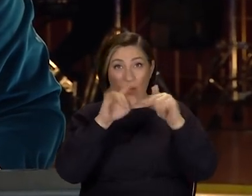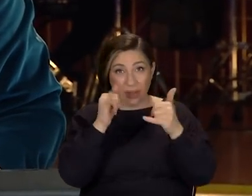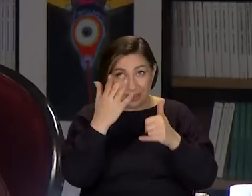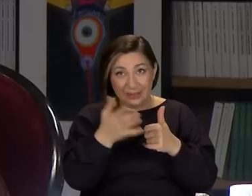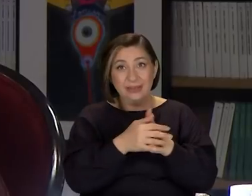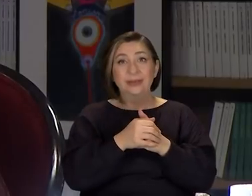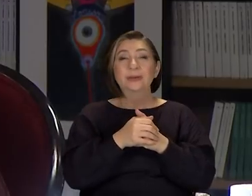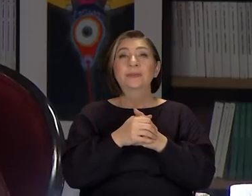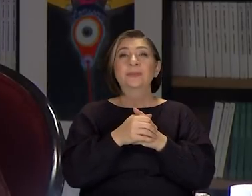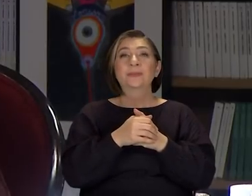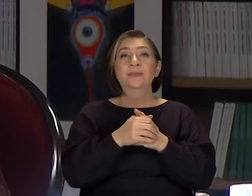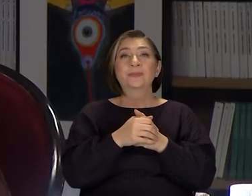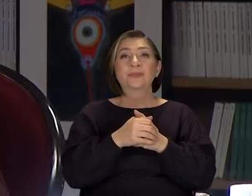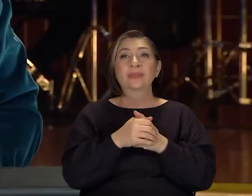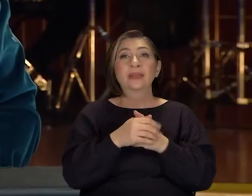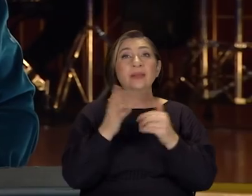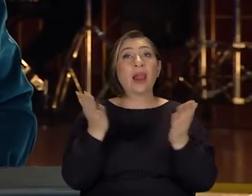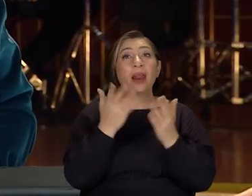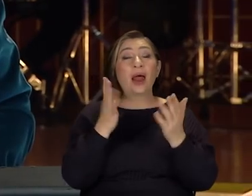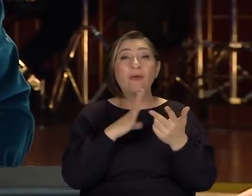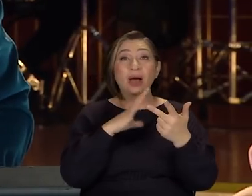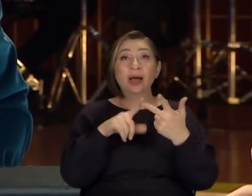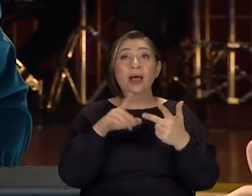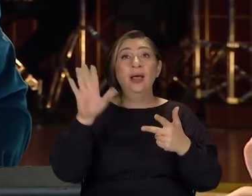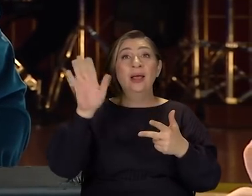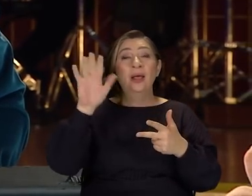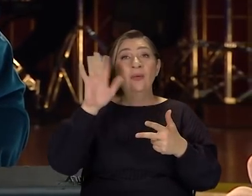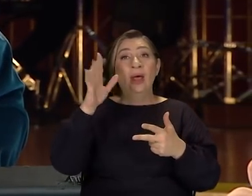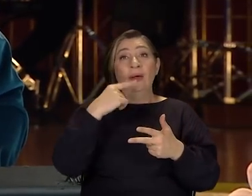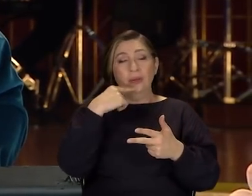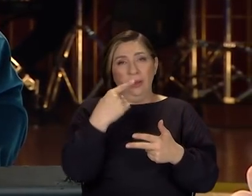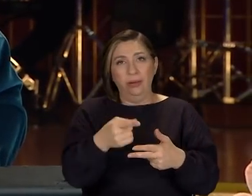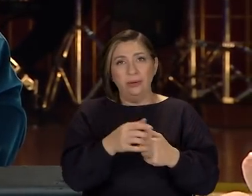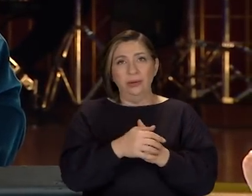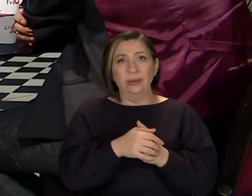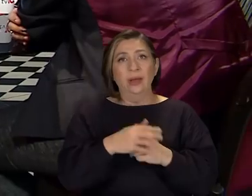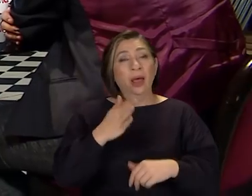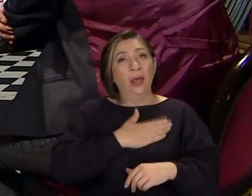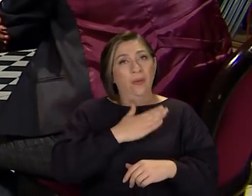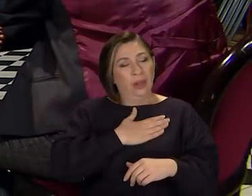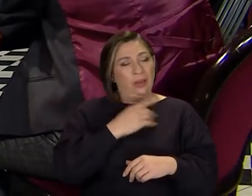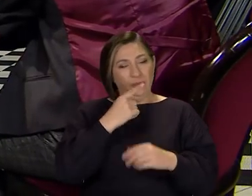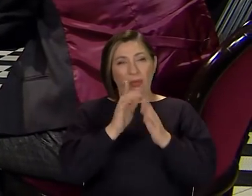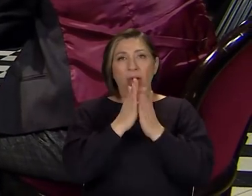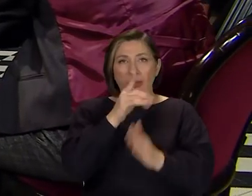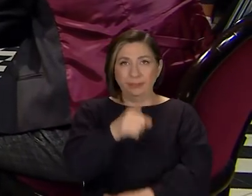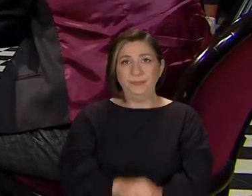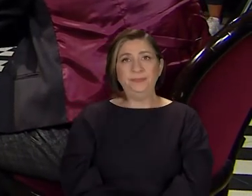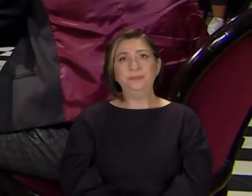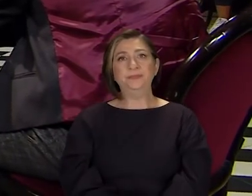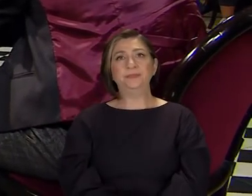Emanet'te. Eyvallah. Ondan sonra neler neler var. Sonra Elveda diyorsun. Eyvallah diyorum kitabın bu.